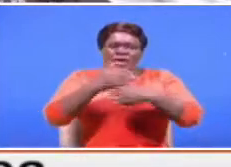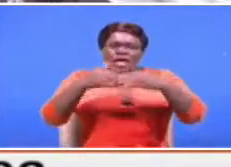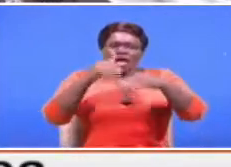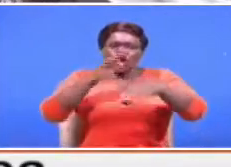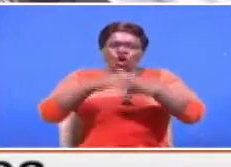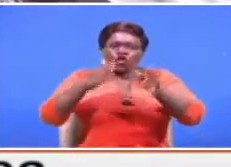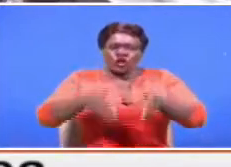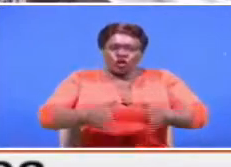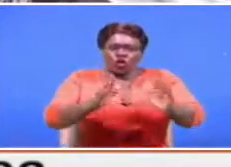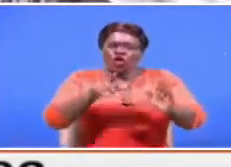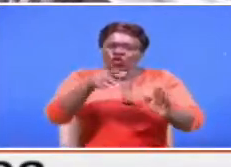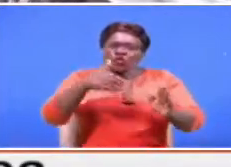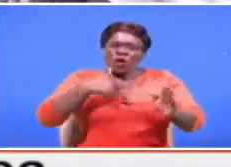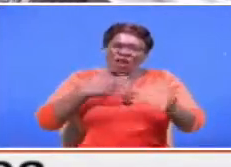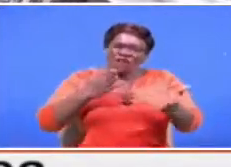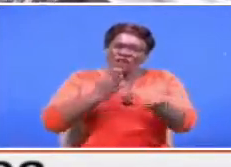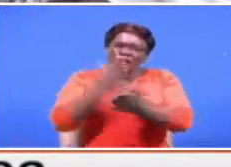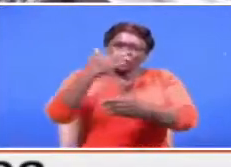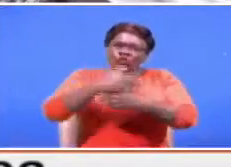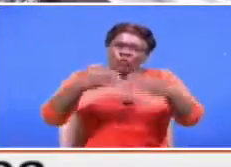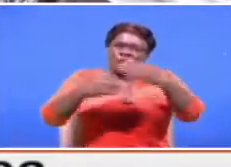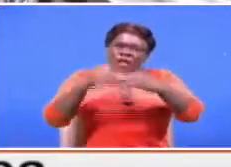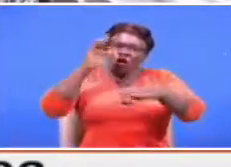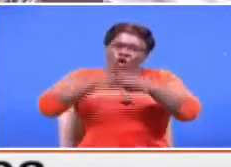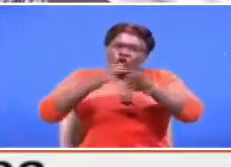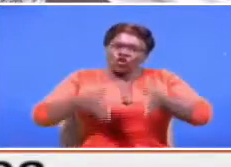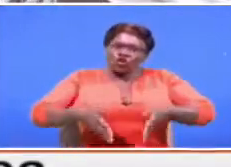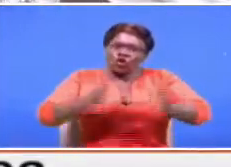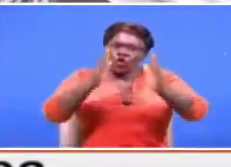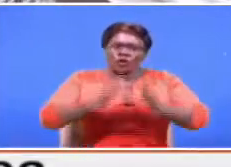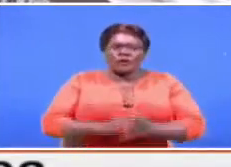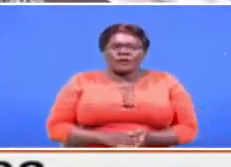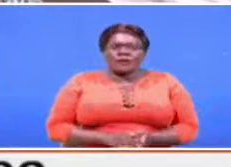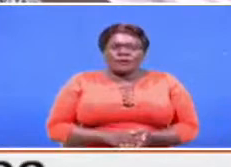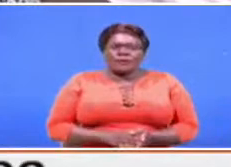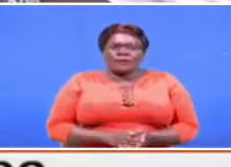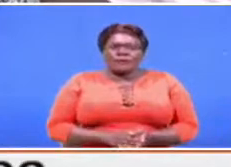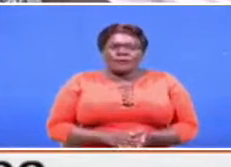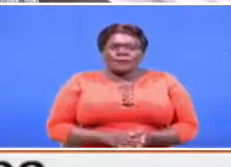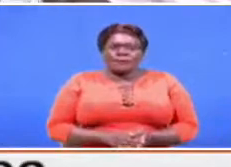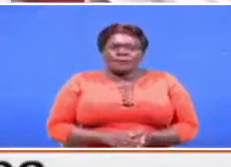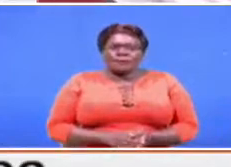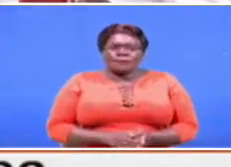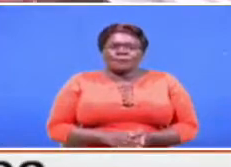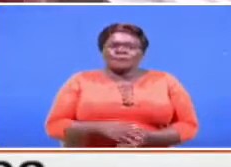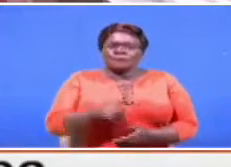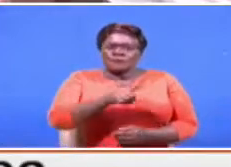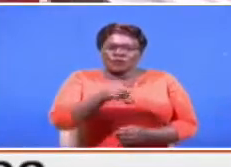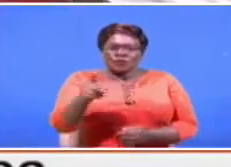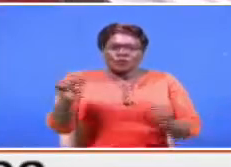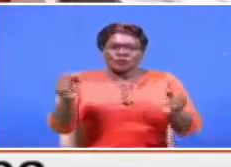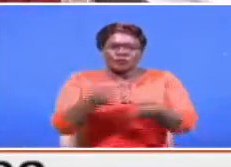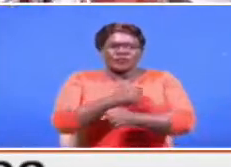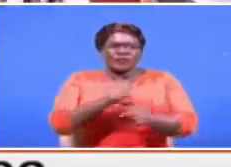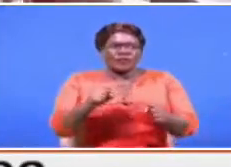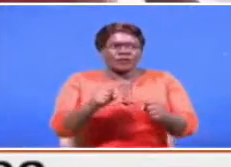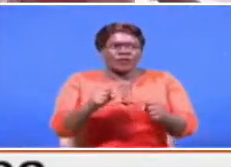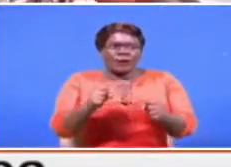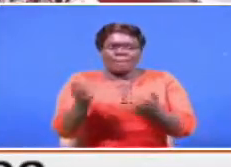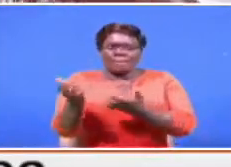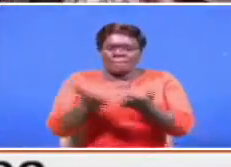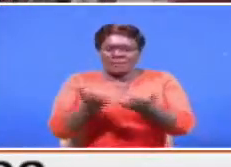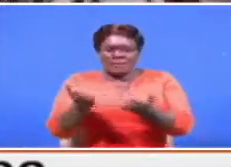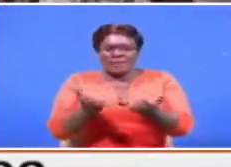Wewe uko na haki ya kujenga kwa barabara? Si tutengeneze barabara. Na pia wewe tukutengenezee sehemu ya kufanya